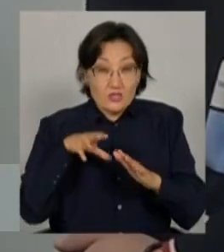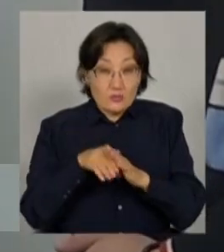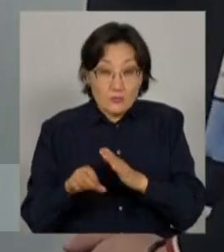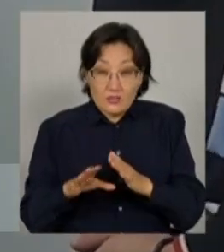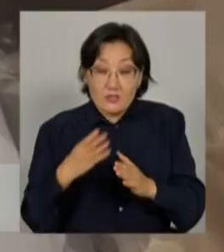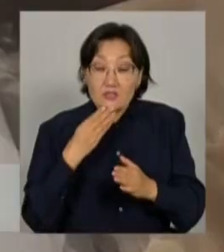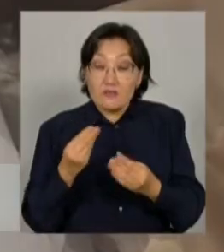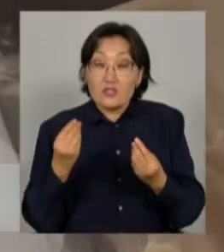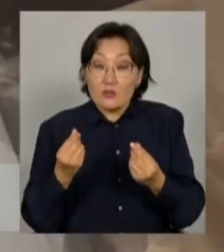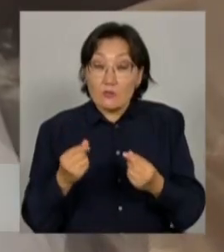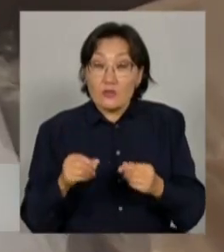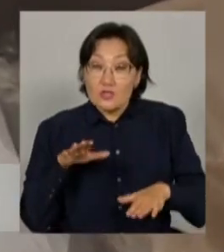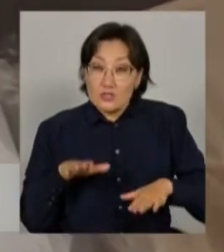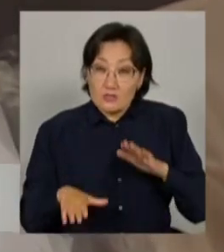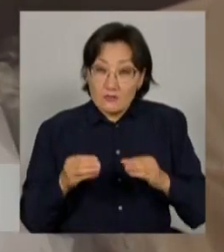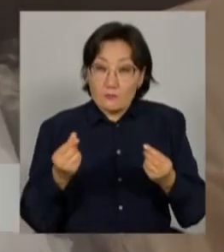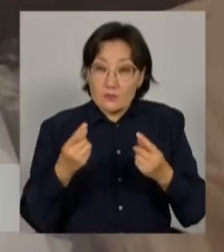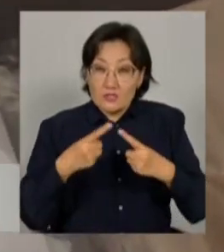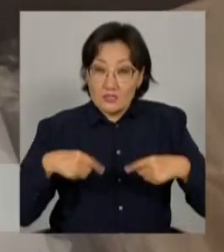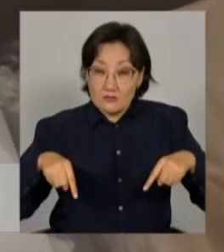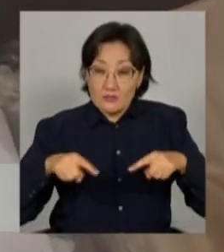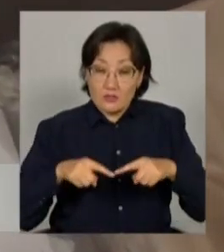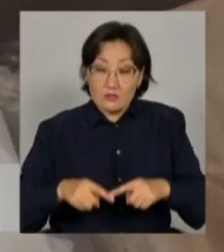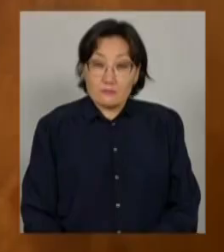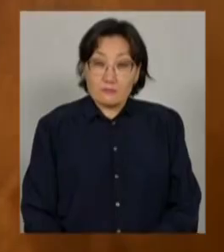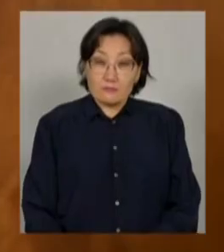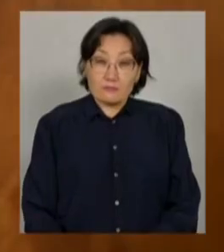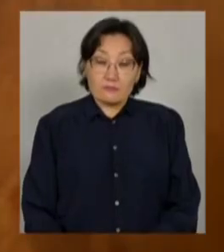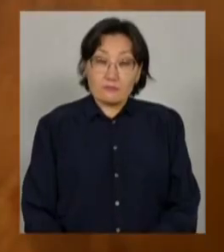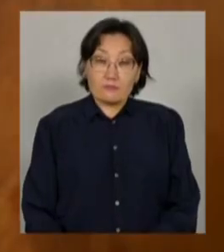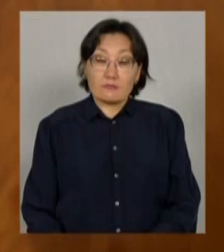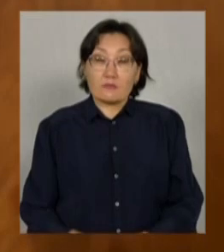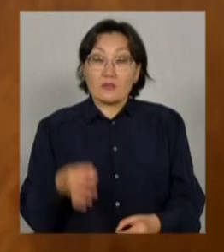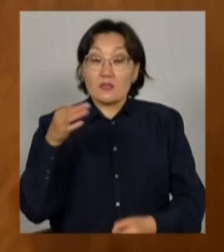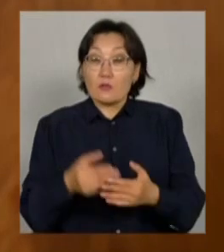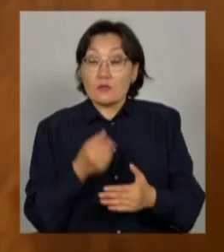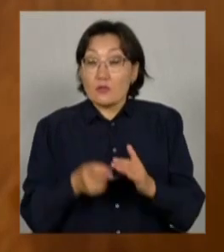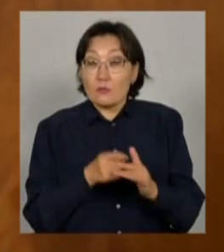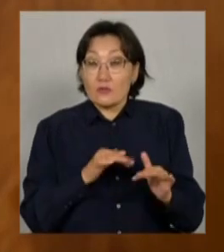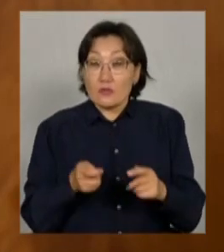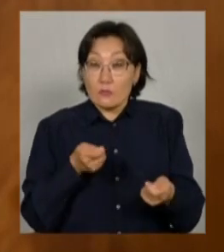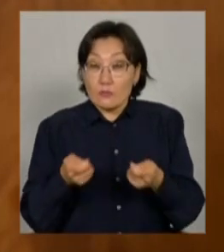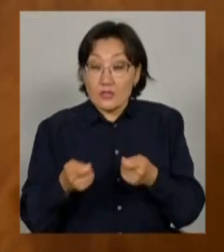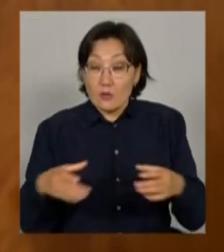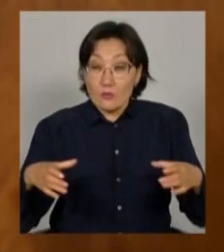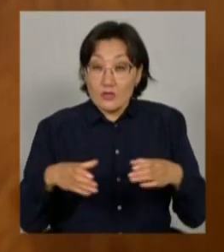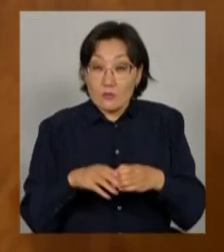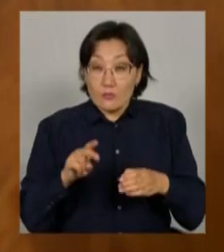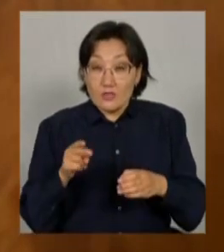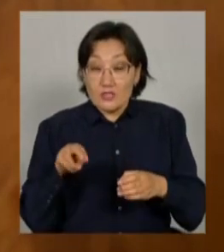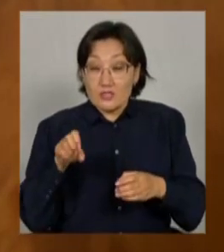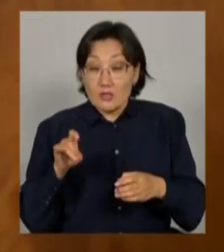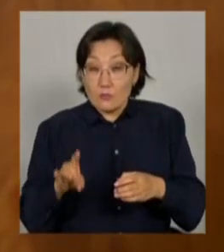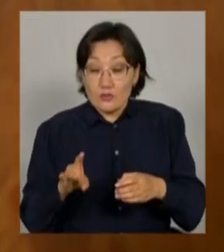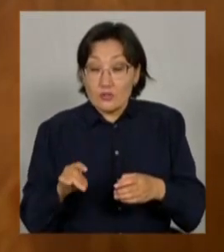вкладывать свои сбережения в сомнительные финансовые организации. Досудебное расследование в отношении руководителей компании ПК «Асар